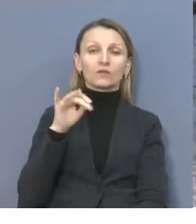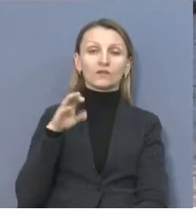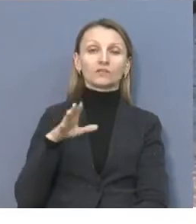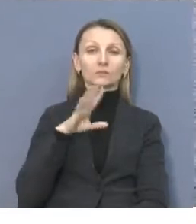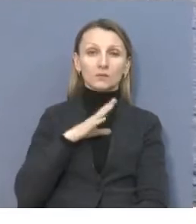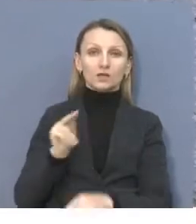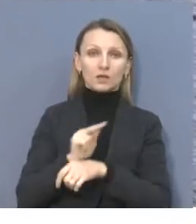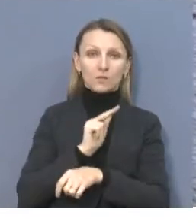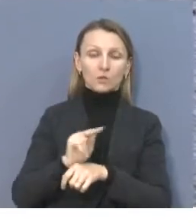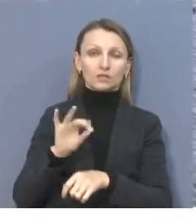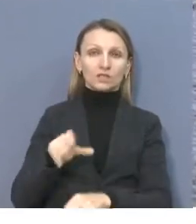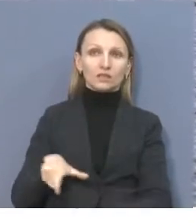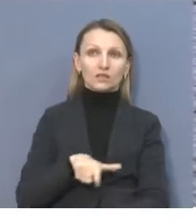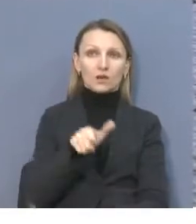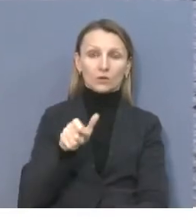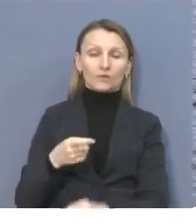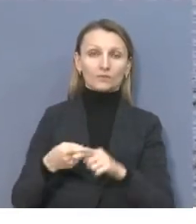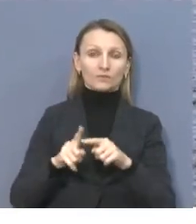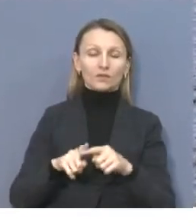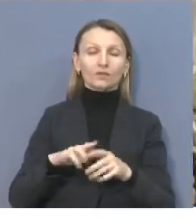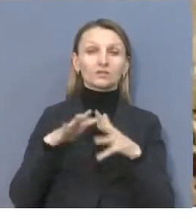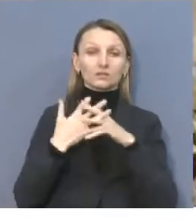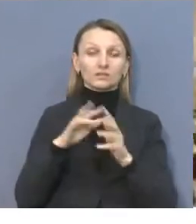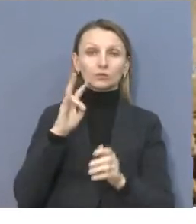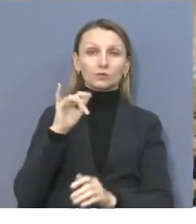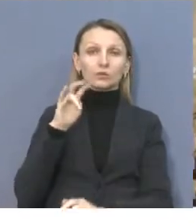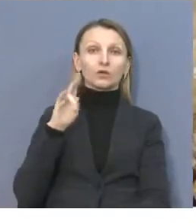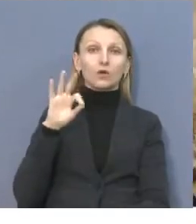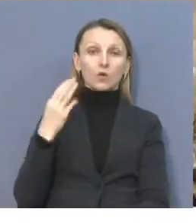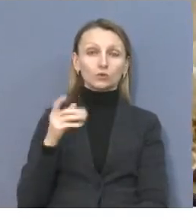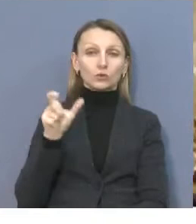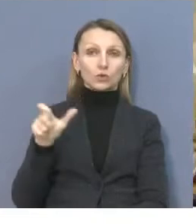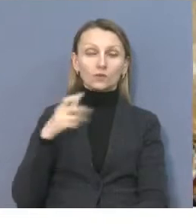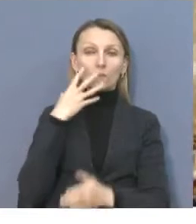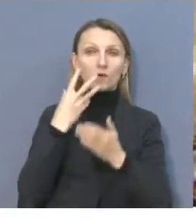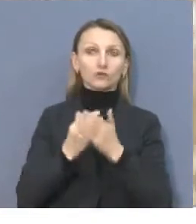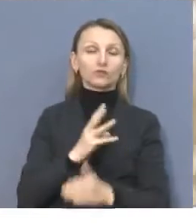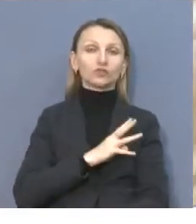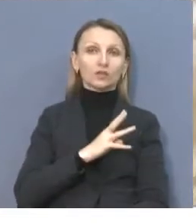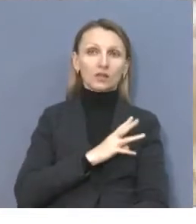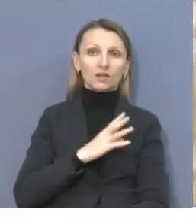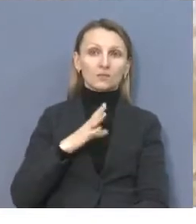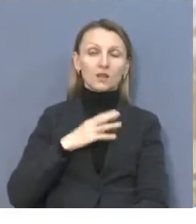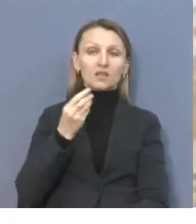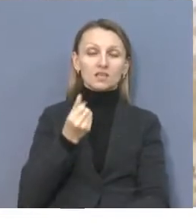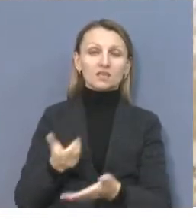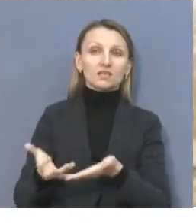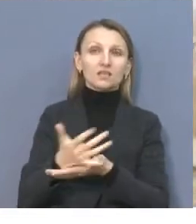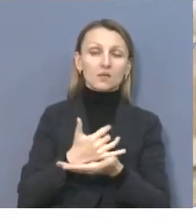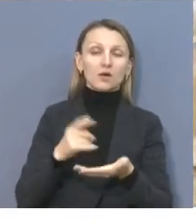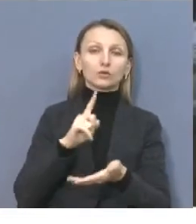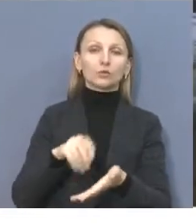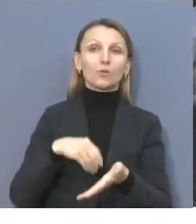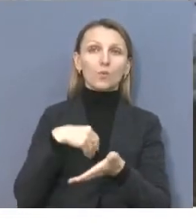делали некоторые активисты жители поселка нурлы кош по собственному желанию собрали определенные средства на приобретение